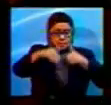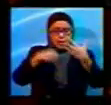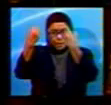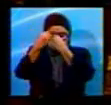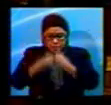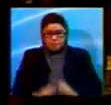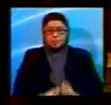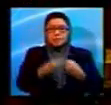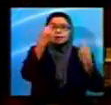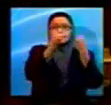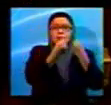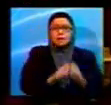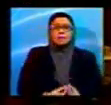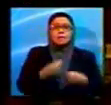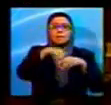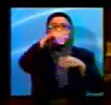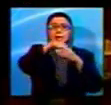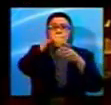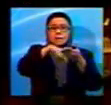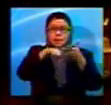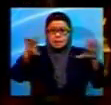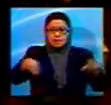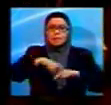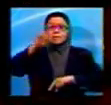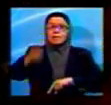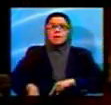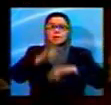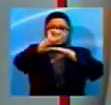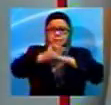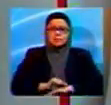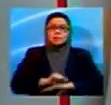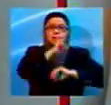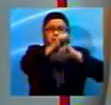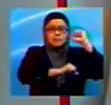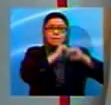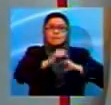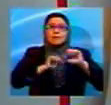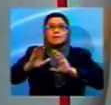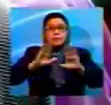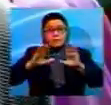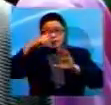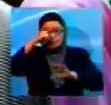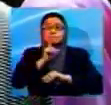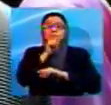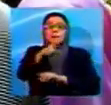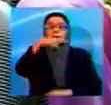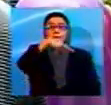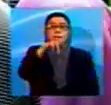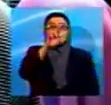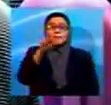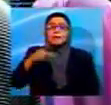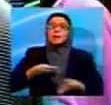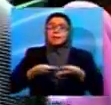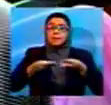sebaliknya mereka perlu amalkan sikap toleransi bagi memastikan prk Bukit gelugo lancar esok kita